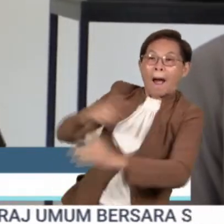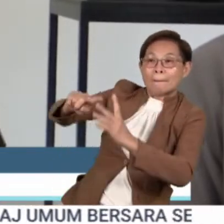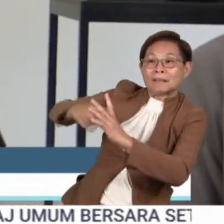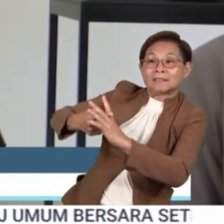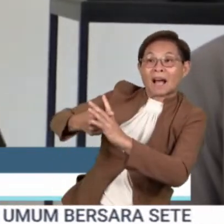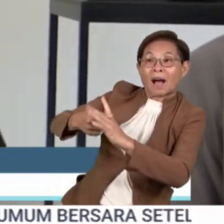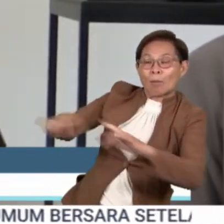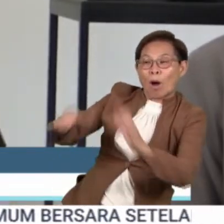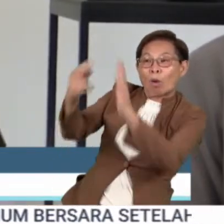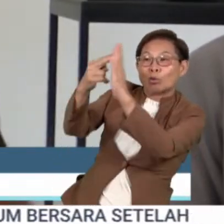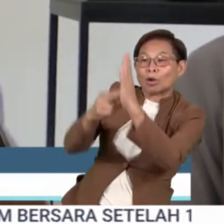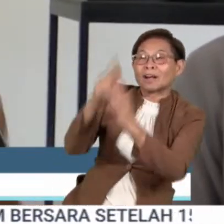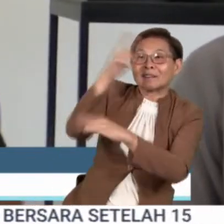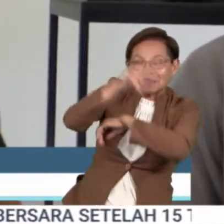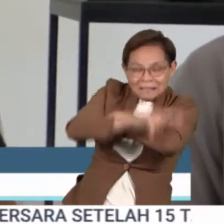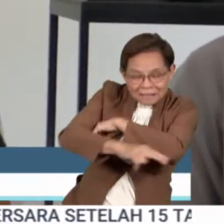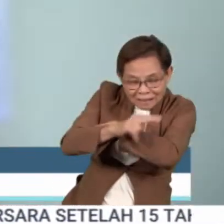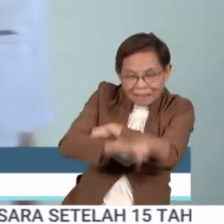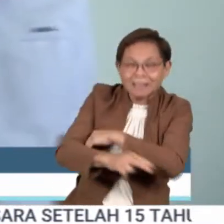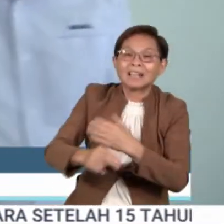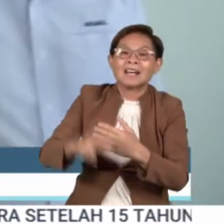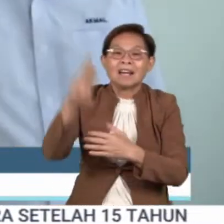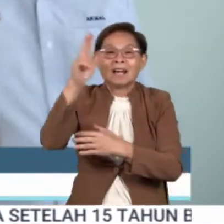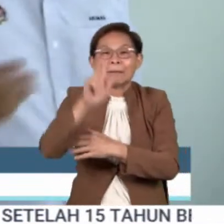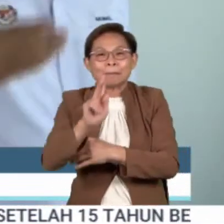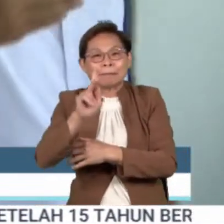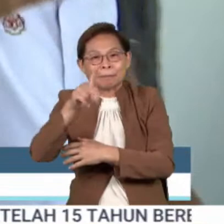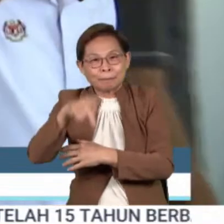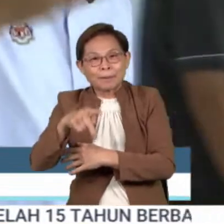ini kerajaan Negeri kerajaan tempatan